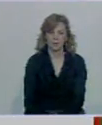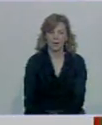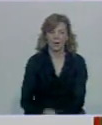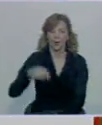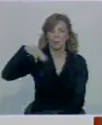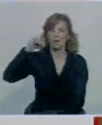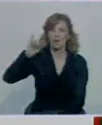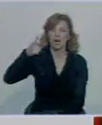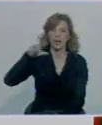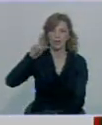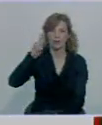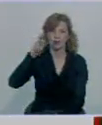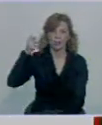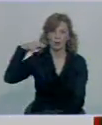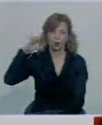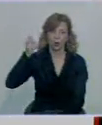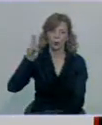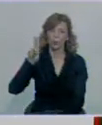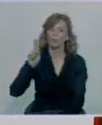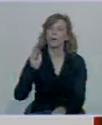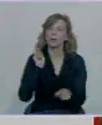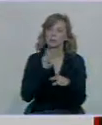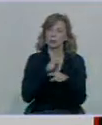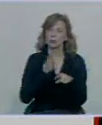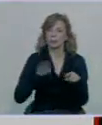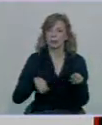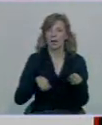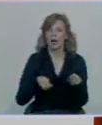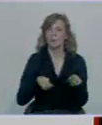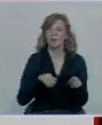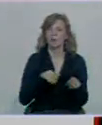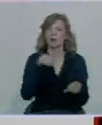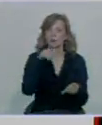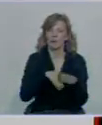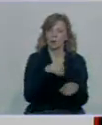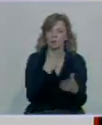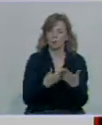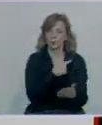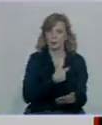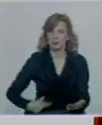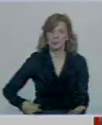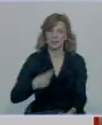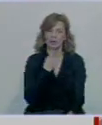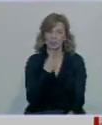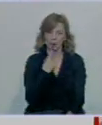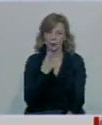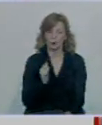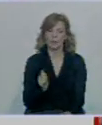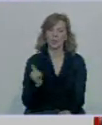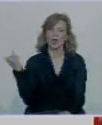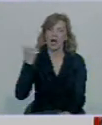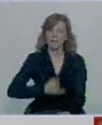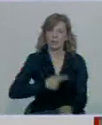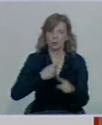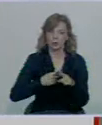Mihail Genoiu, candidat PSD la funcția de primar al Craiovei, a venit însoțit de fostul edil, actual ministru al muncii, Lia Olguța Vasilescu, și de președintele